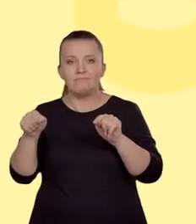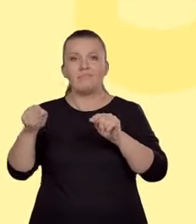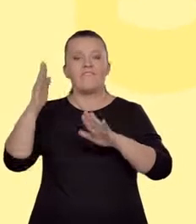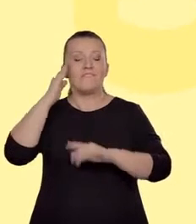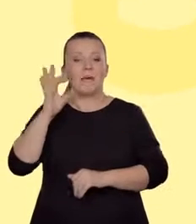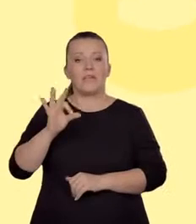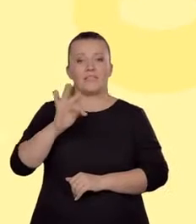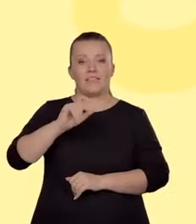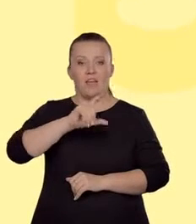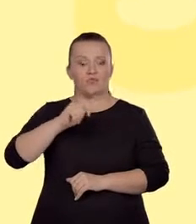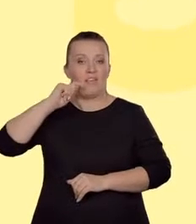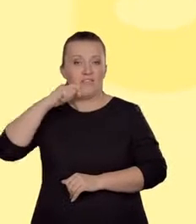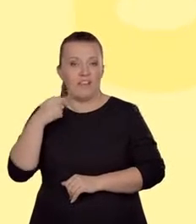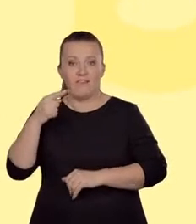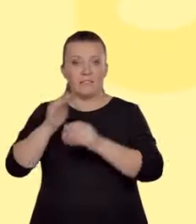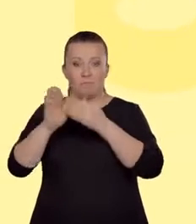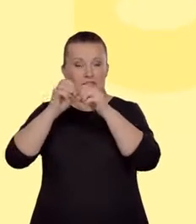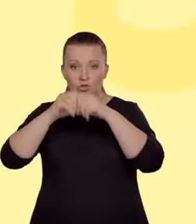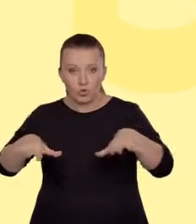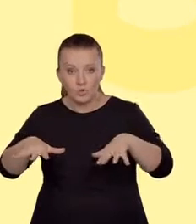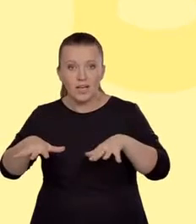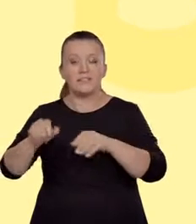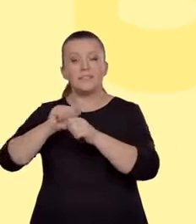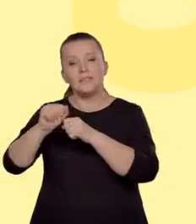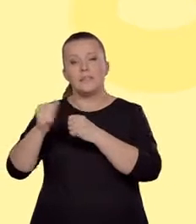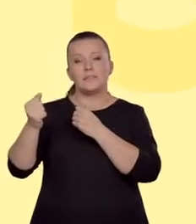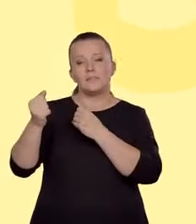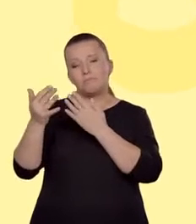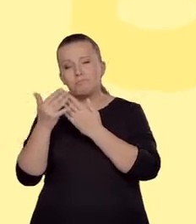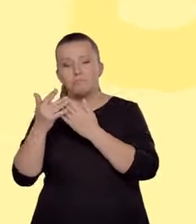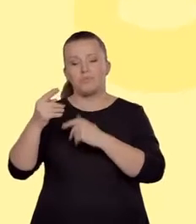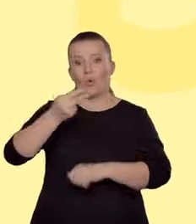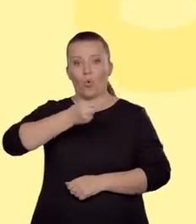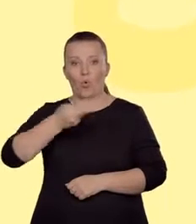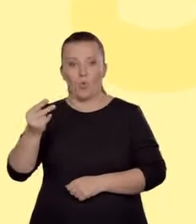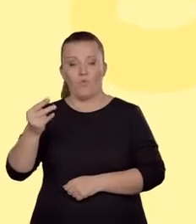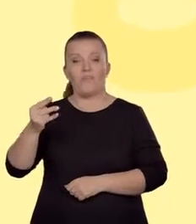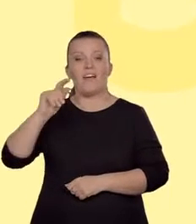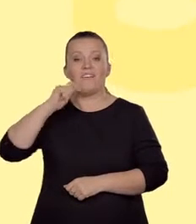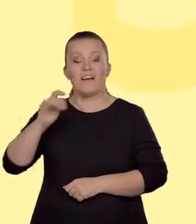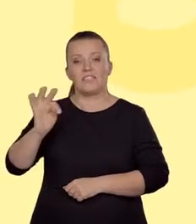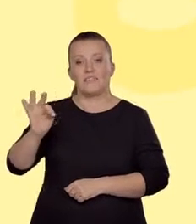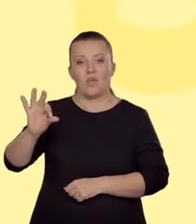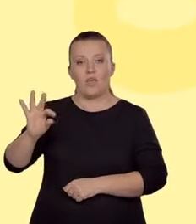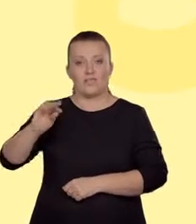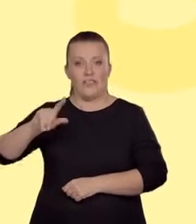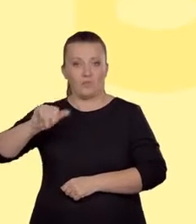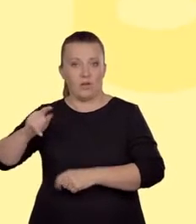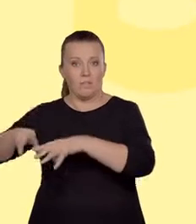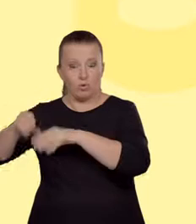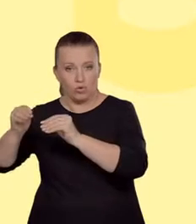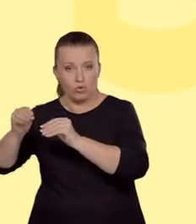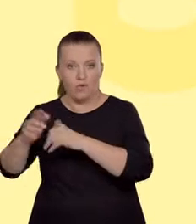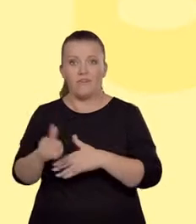który nie uległ dysocjacji, jest w przybliżeniu równe stężeniu początkowemu kwasu, otrzymujemy wyrażenie na